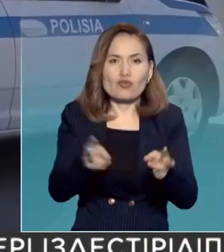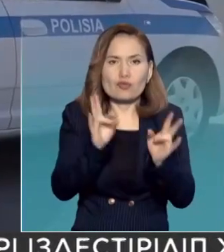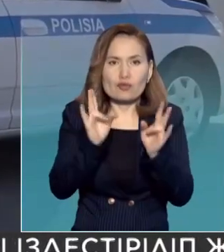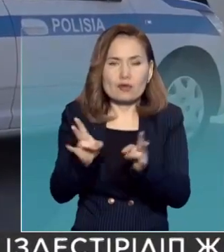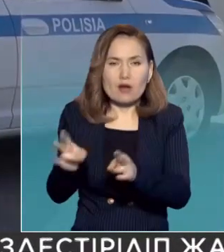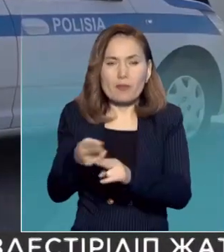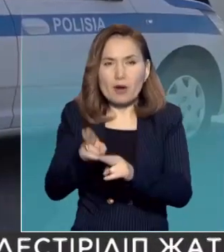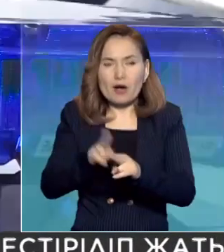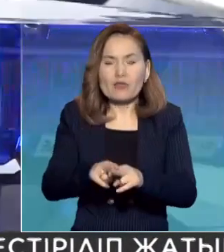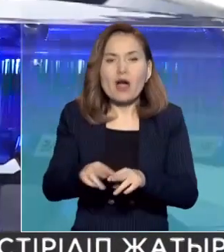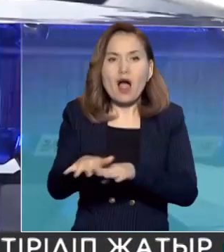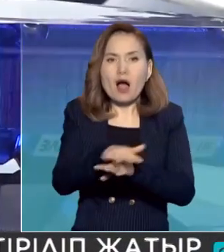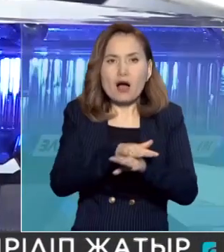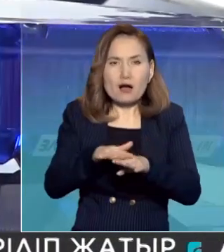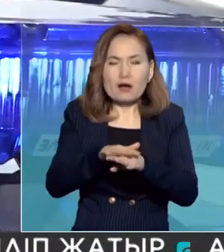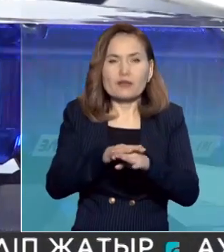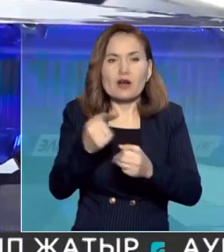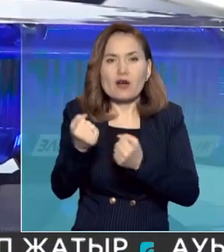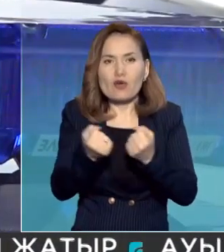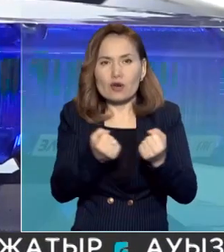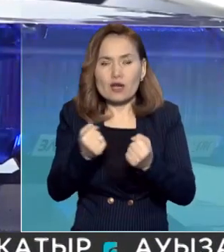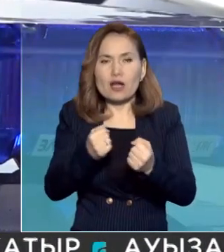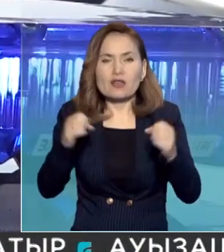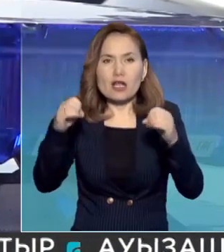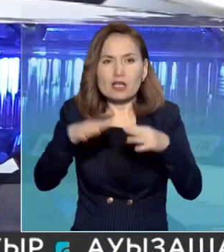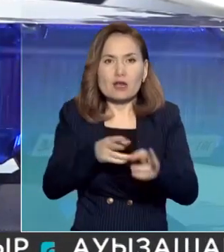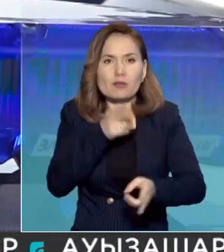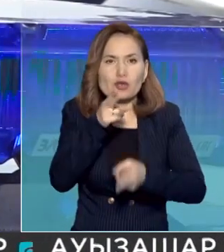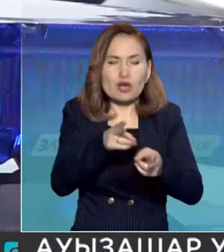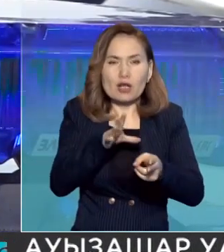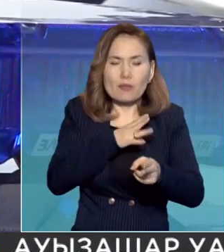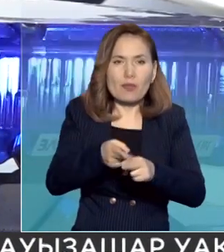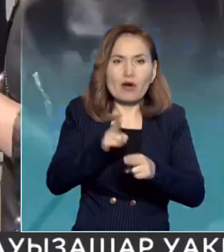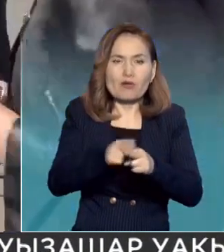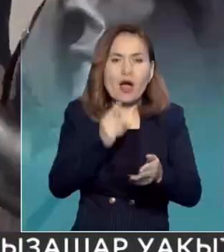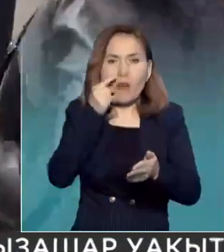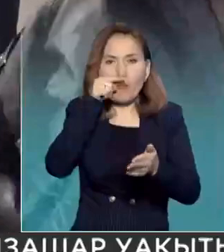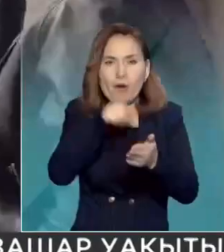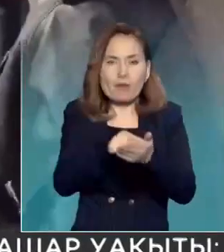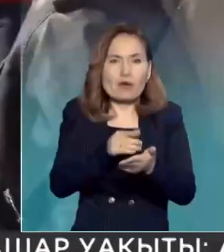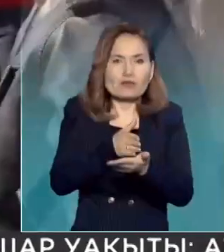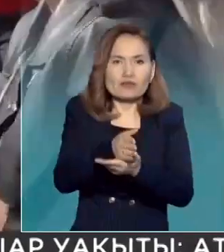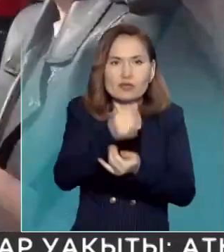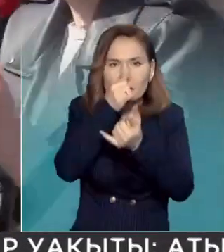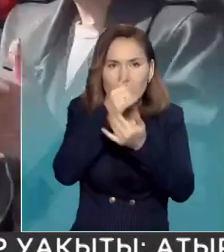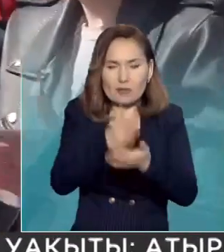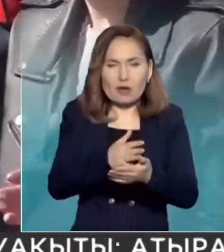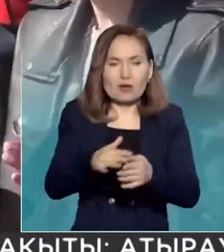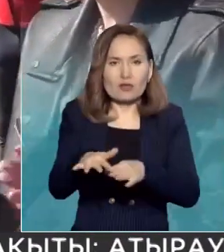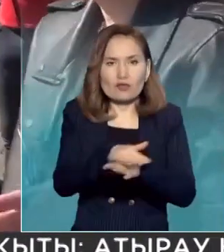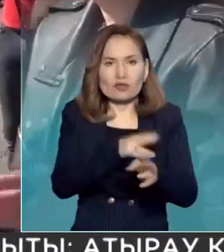көпшіліктің талабын орындамады. Өйткені тергеушілер бөгде адамдарға ішке кіруге тыйым салған.